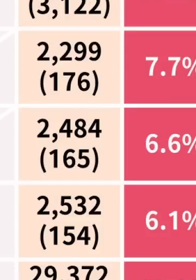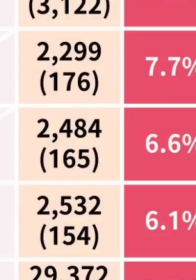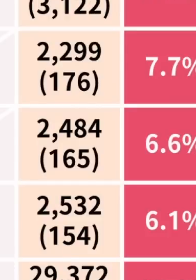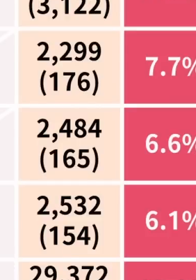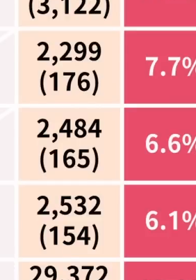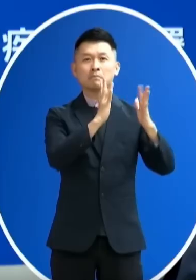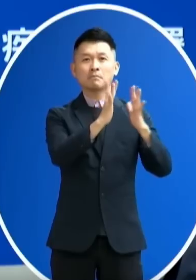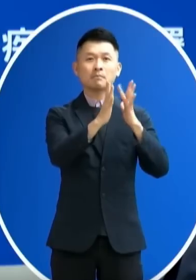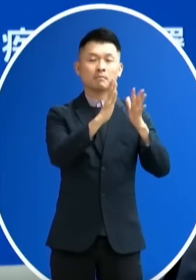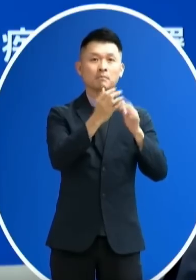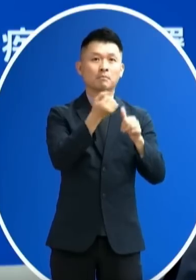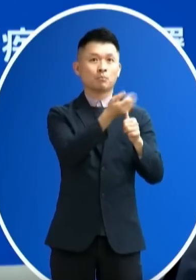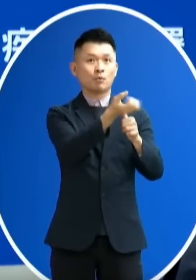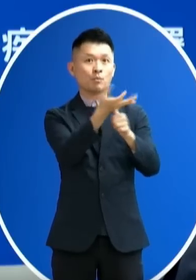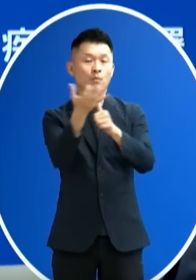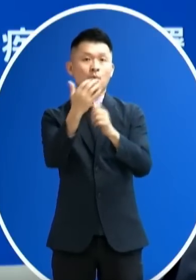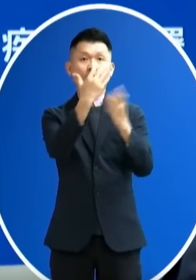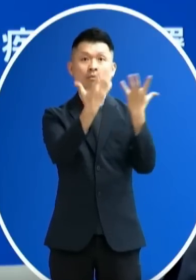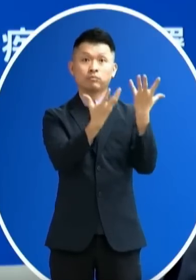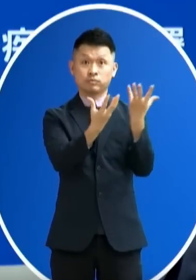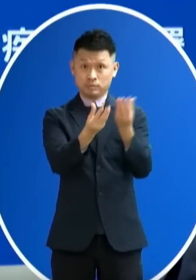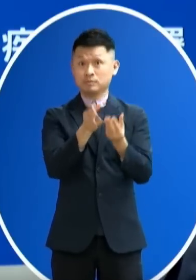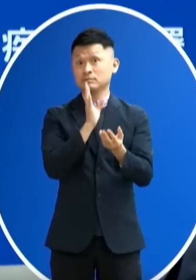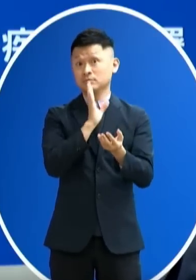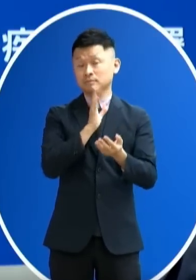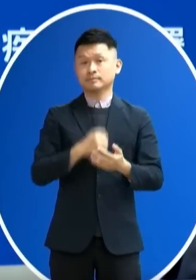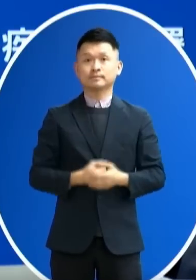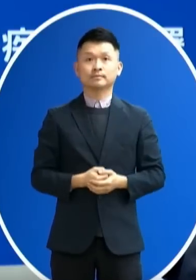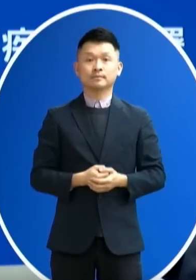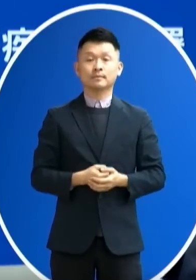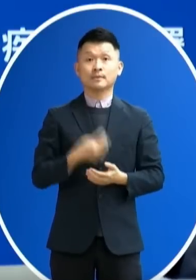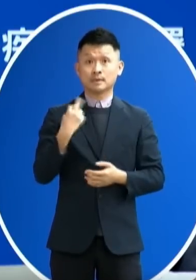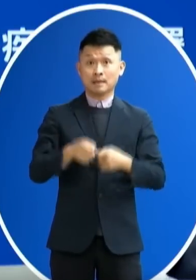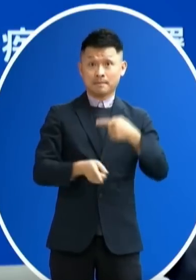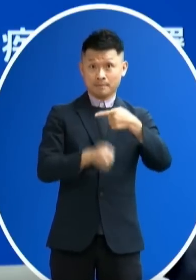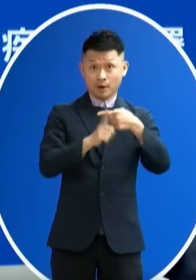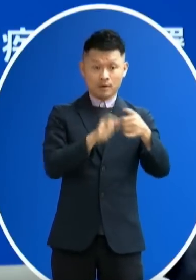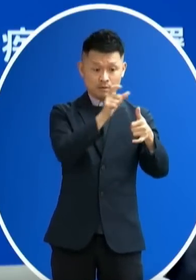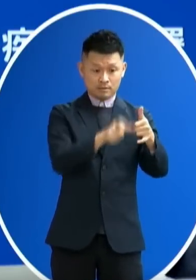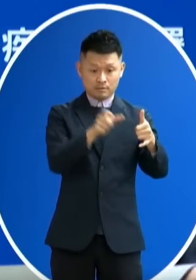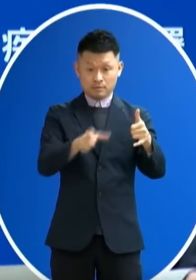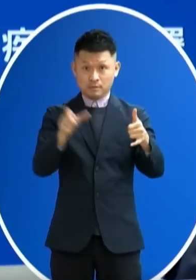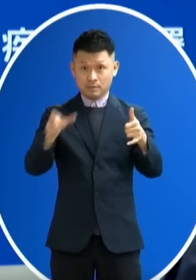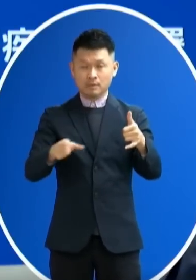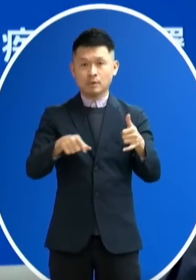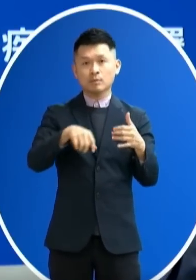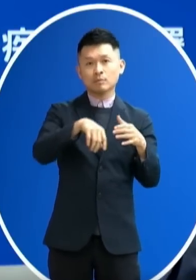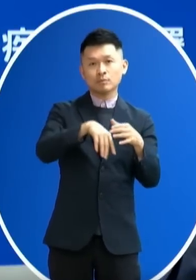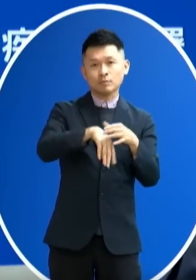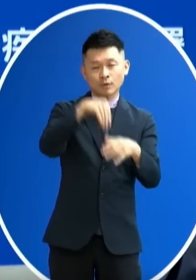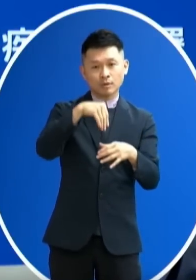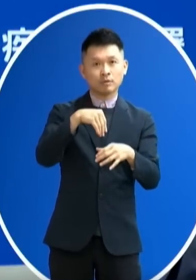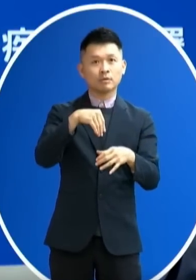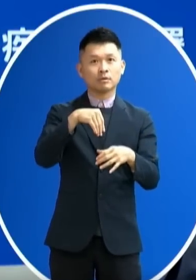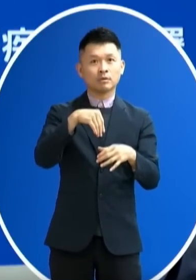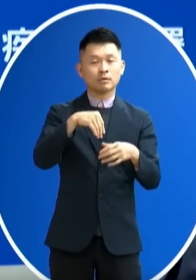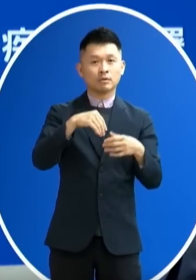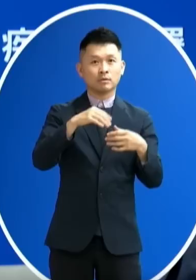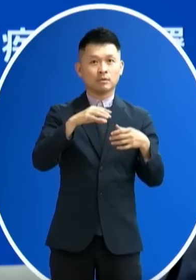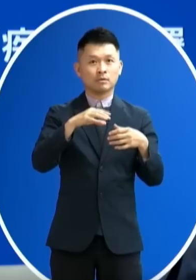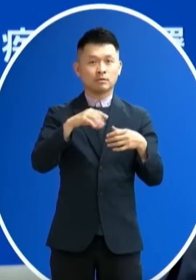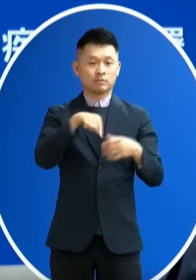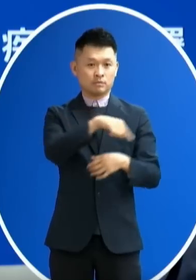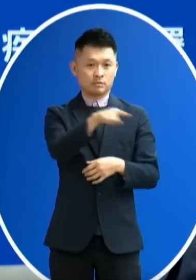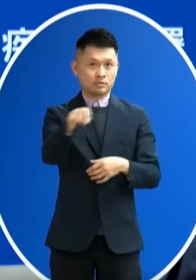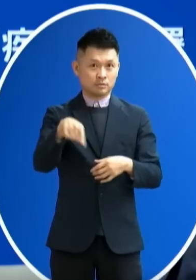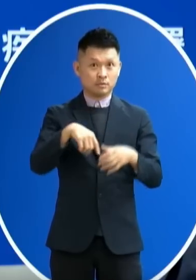市的方面。那么我们也对这些阳性的个案，那做抽样来做这个入境的